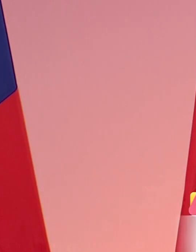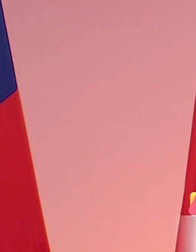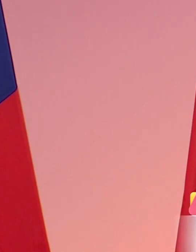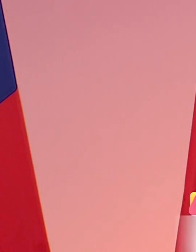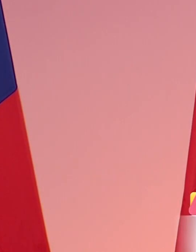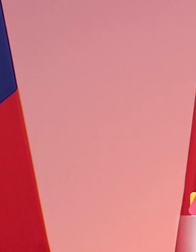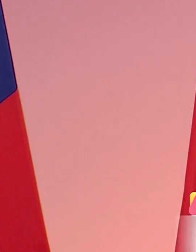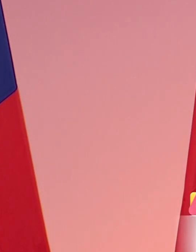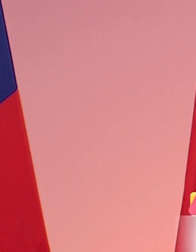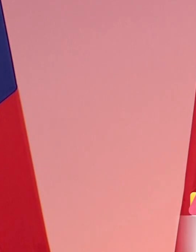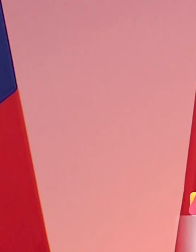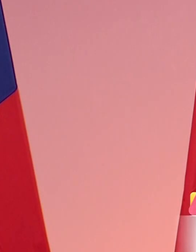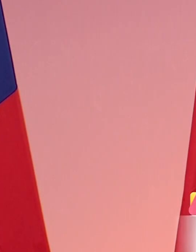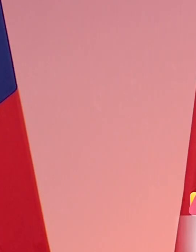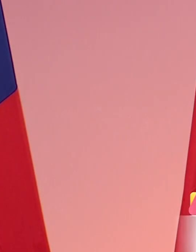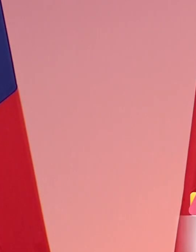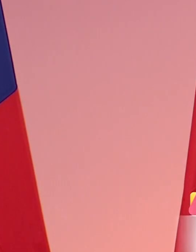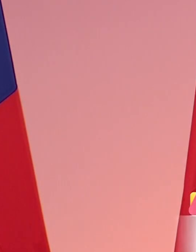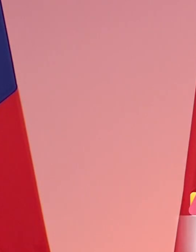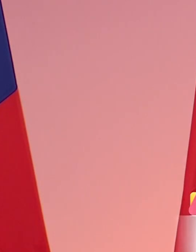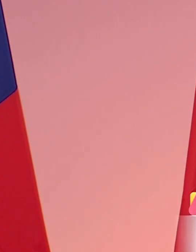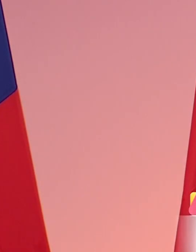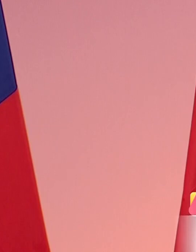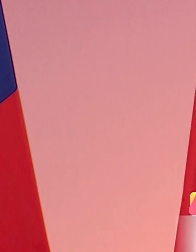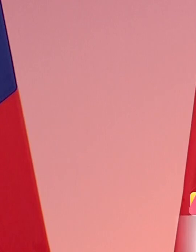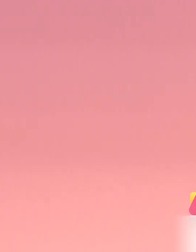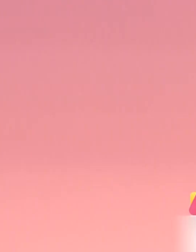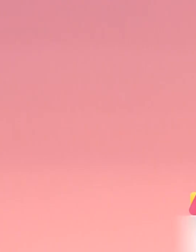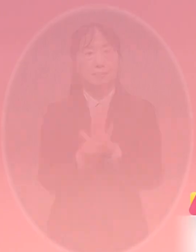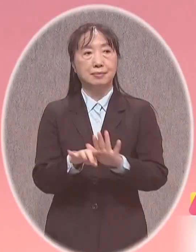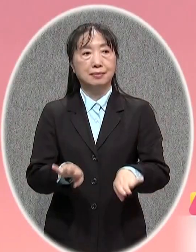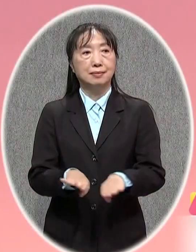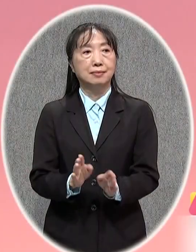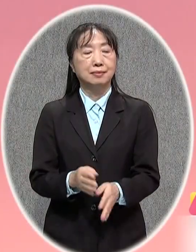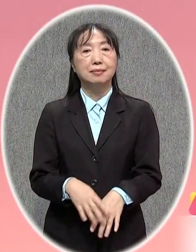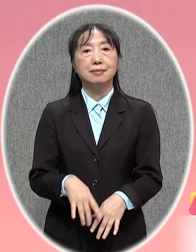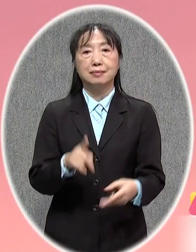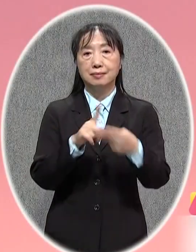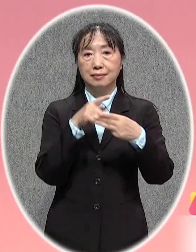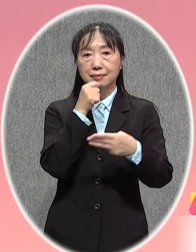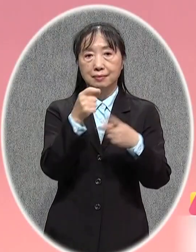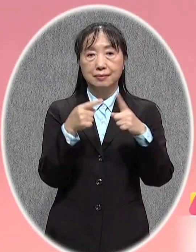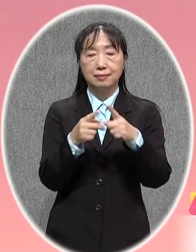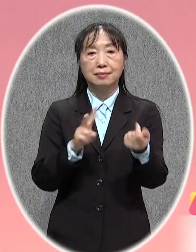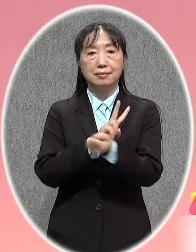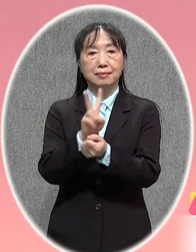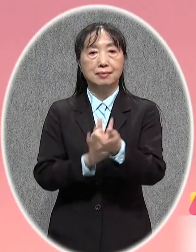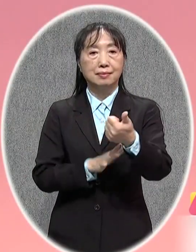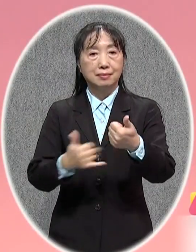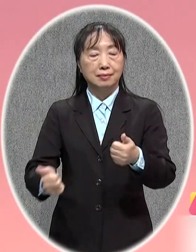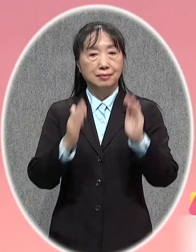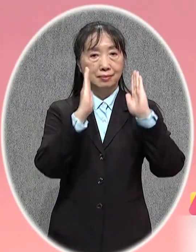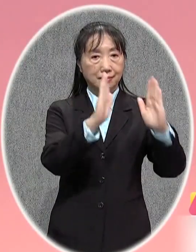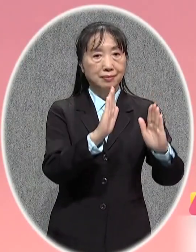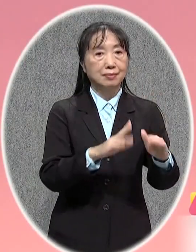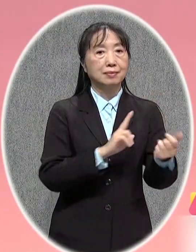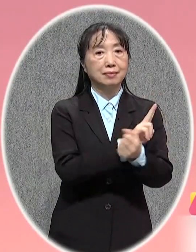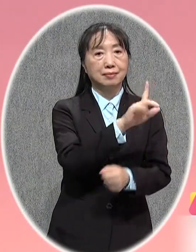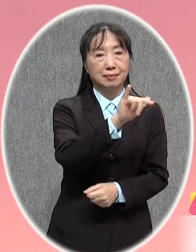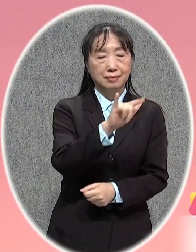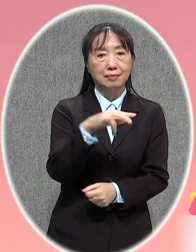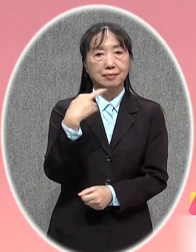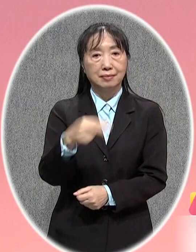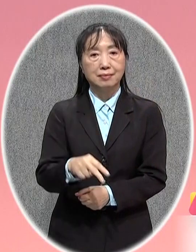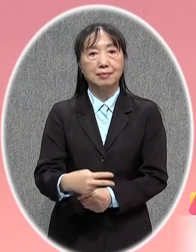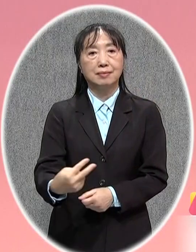表詹勋贵律师请12分钟。 主持人林委员、正方代表林教授以及